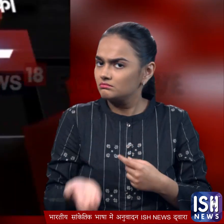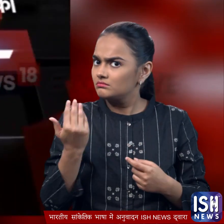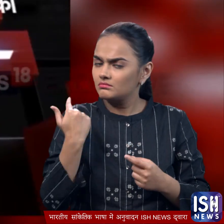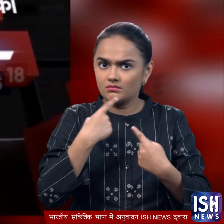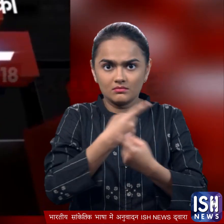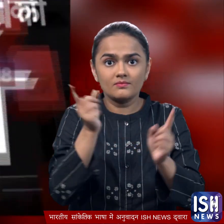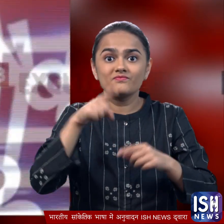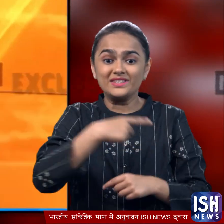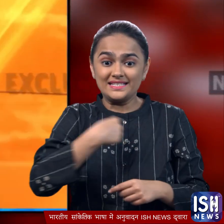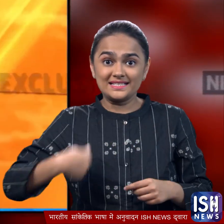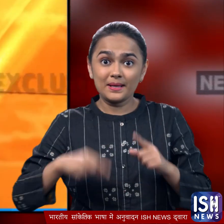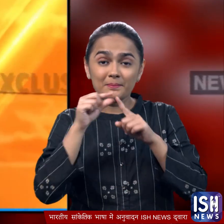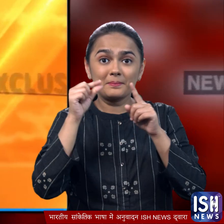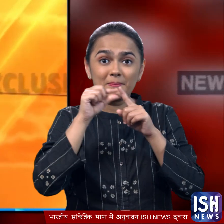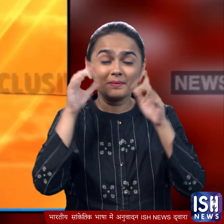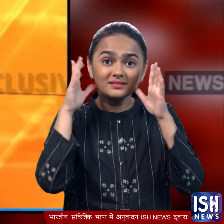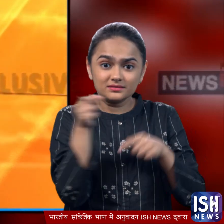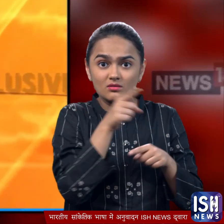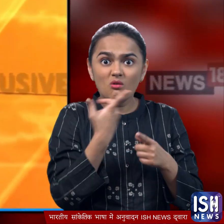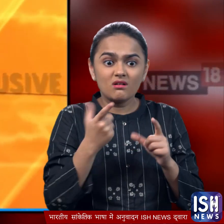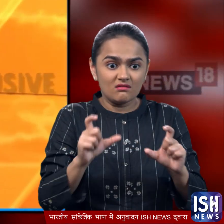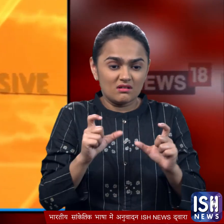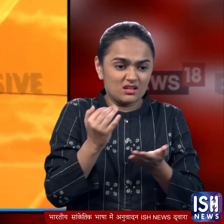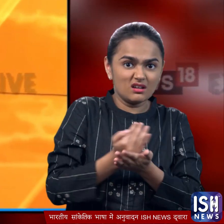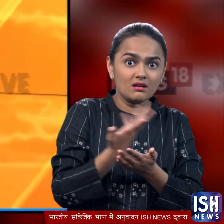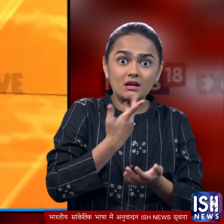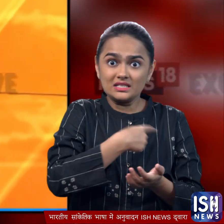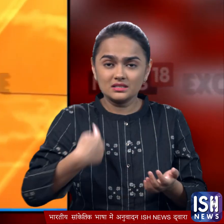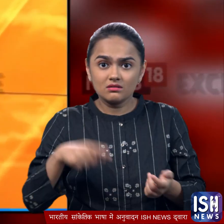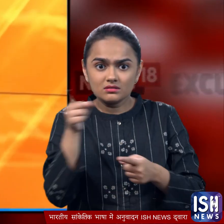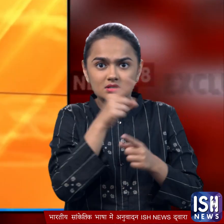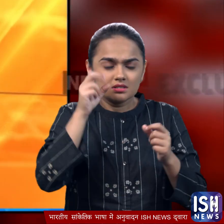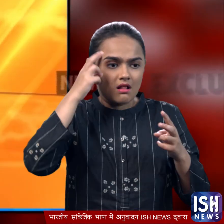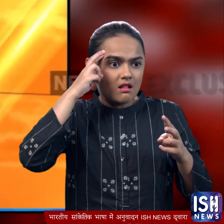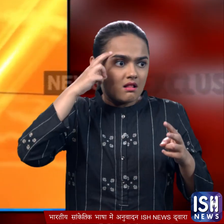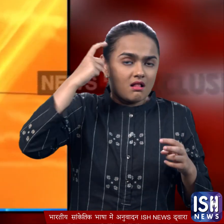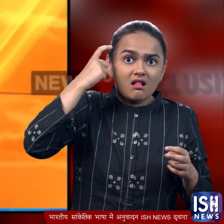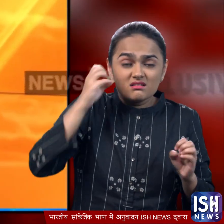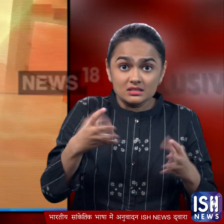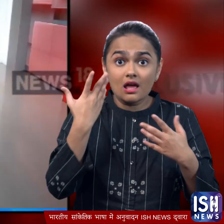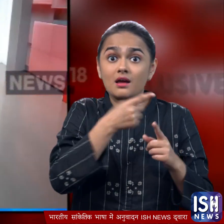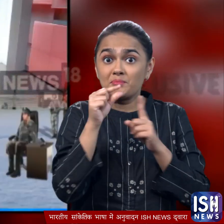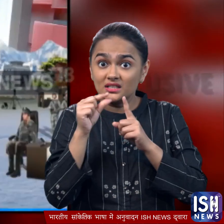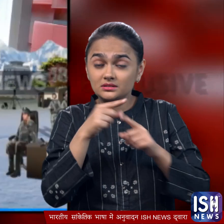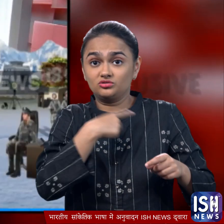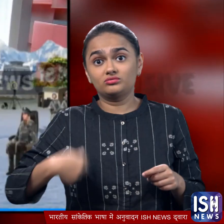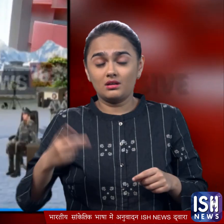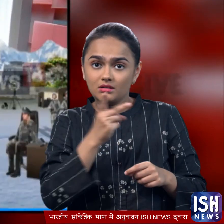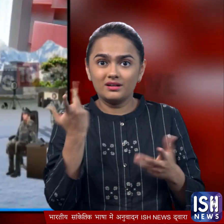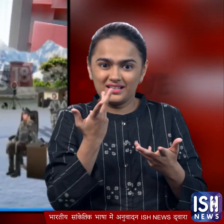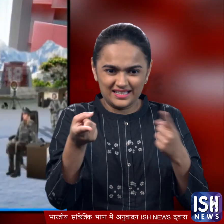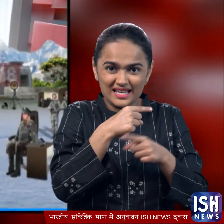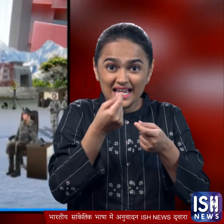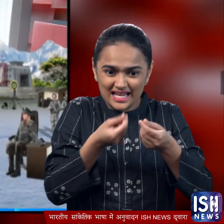दिए। चीन पाकिस्तान इकोनॉमिक कॉरिडोर की सुरक्षा के मुद्दे पर चीन और पाकिस्तान की चिंता बढ़ गई। खबर है कि चीन पाकिस्तान